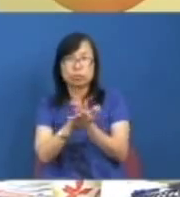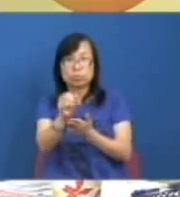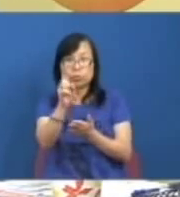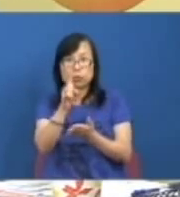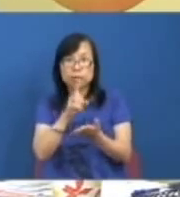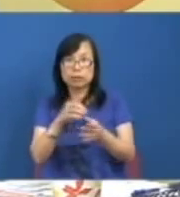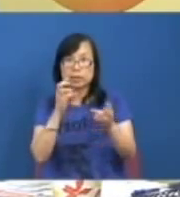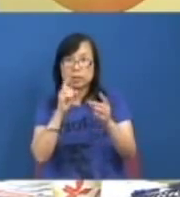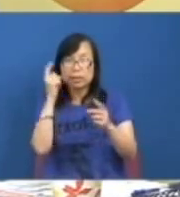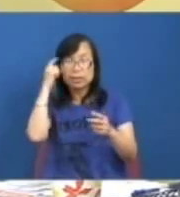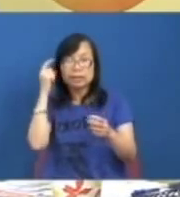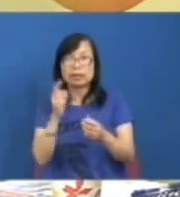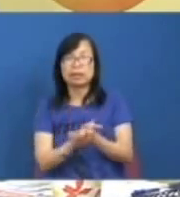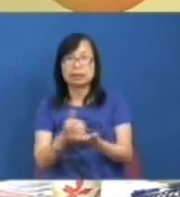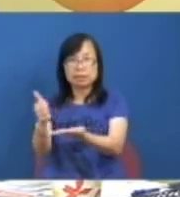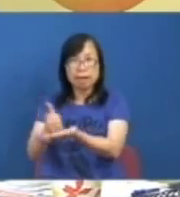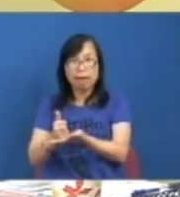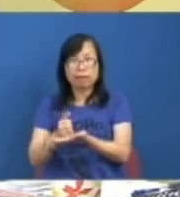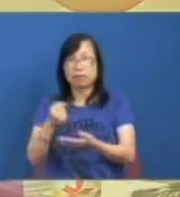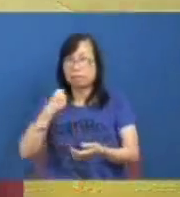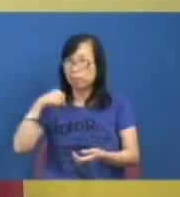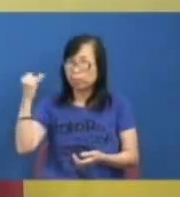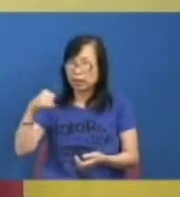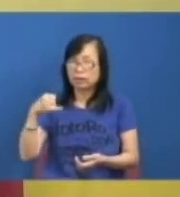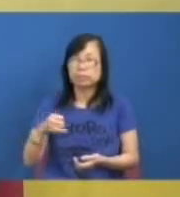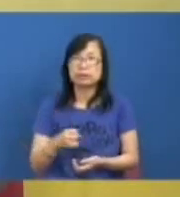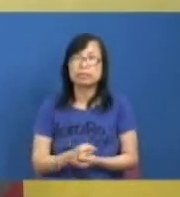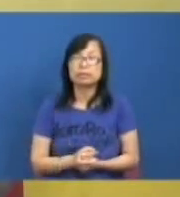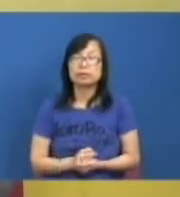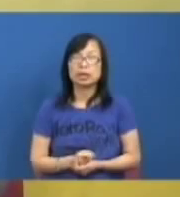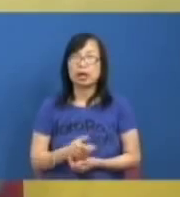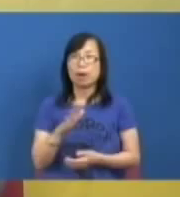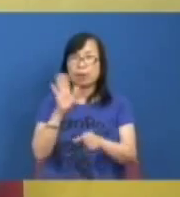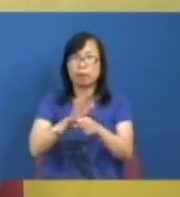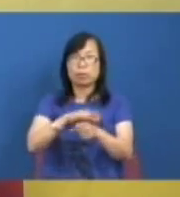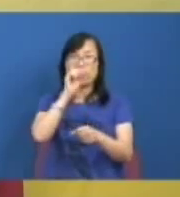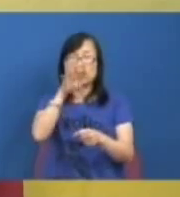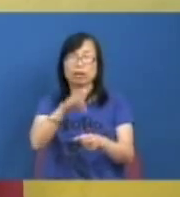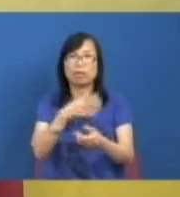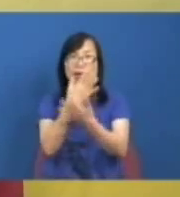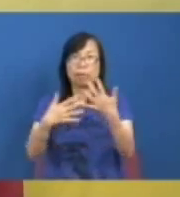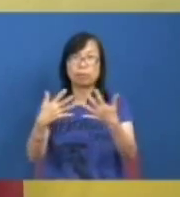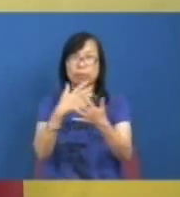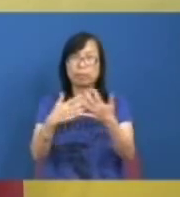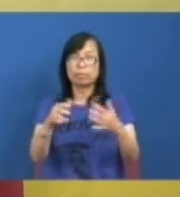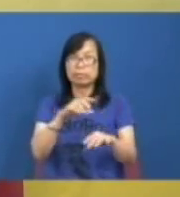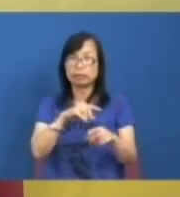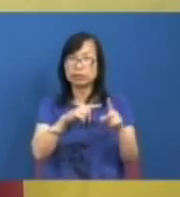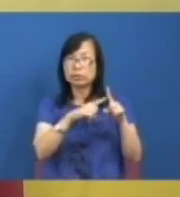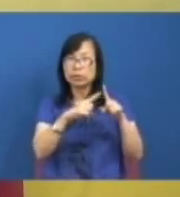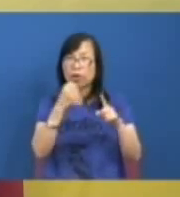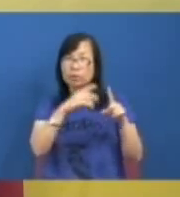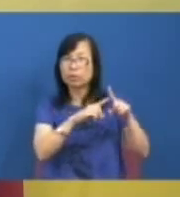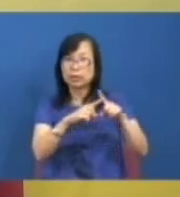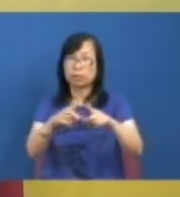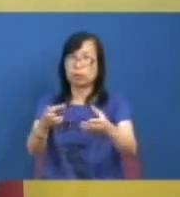個顧問個能力都冇㗎嘛。 嗱，其實都要補充一下咧，就係、是、好多網友或者居民，你要知道咧，其實佢會